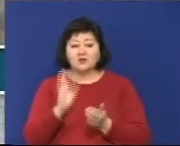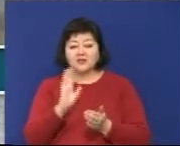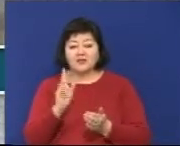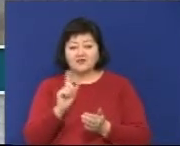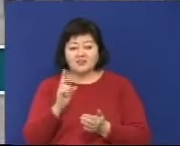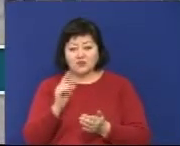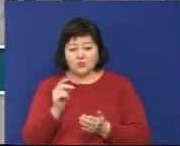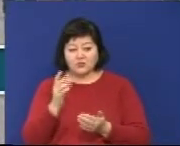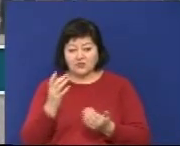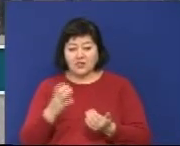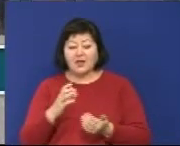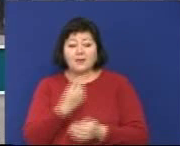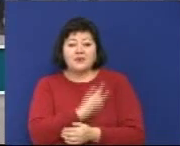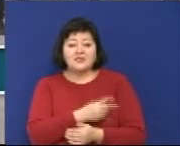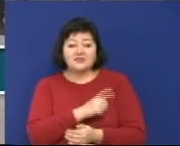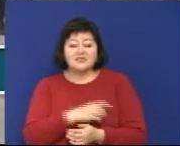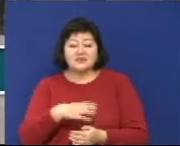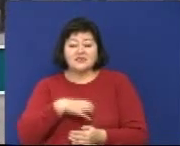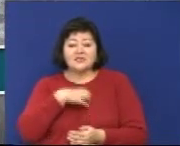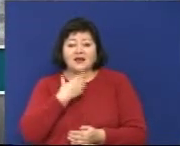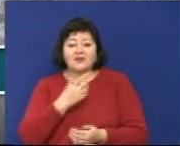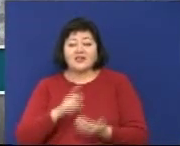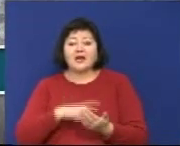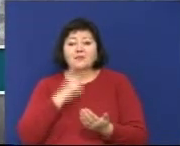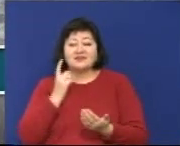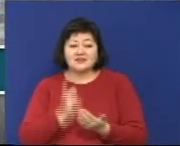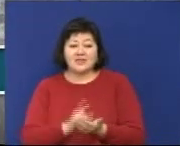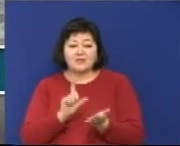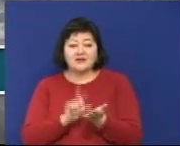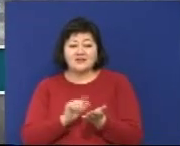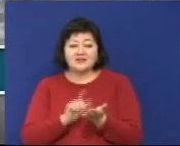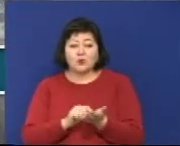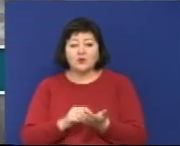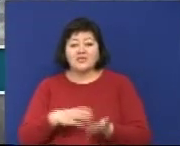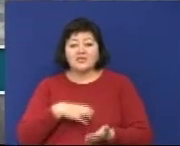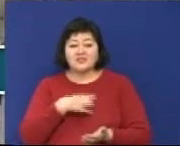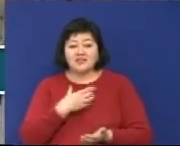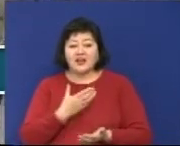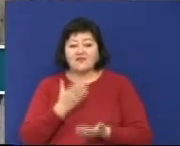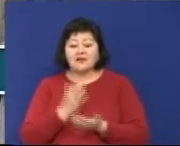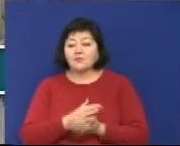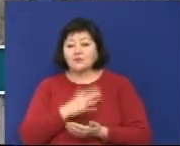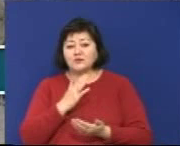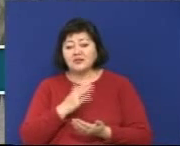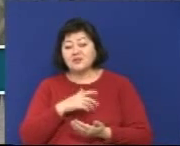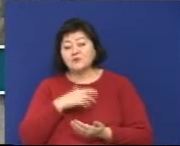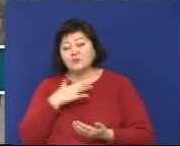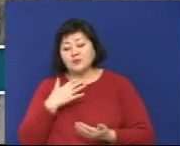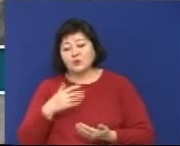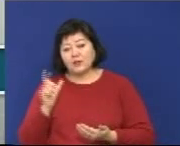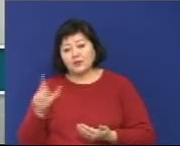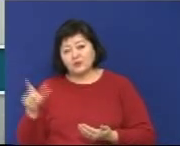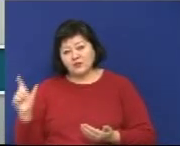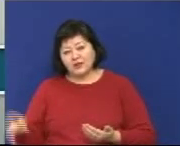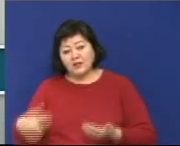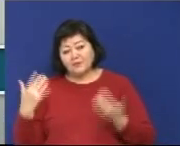отчисления в государственный фонд социального страхования и фонд обязательного медицинского страхования. Но много тех, кто не платит налоги и скрывает свои доходы,